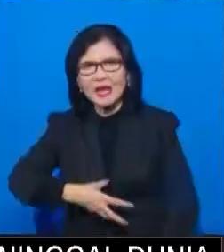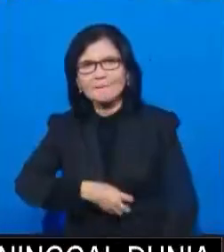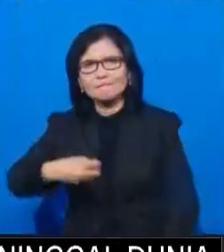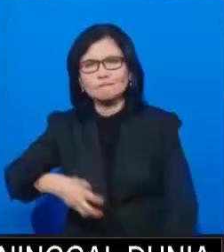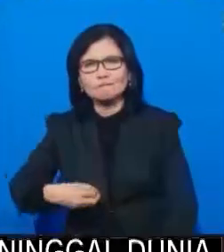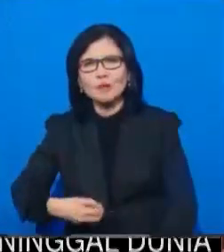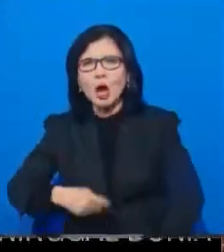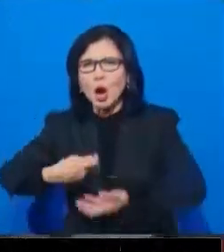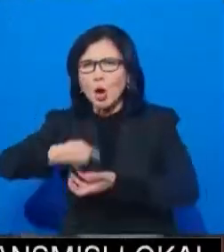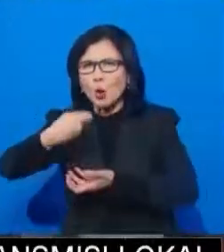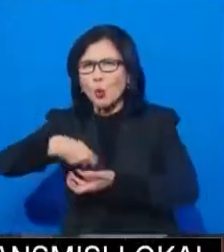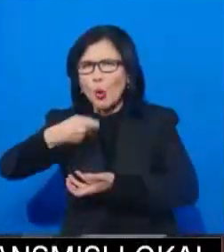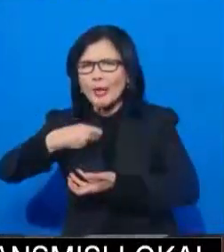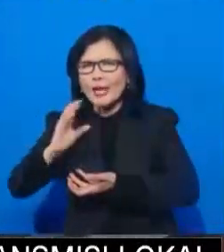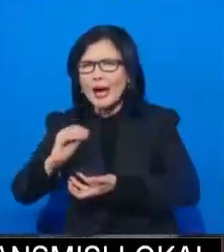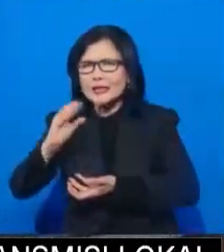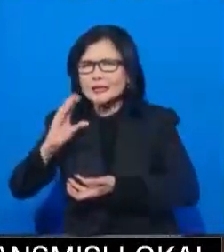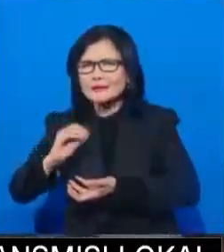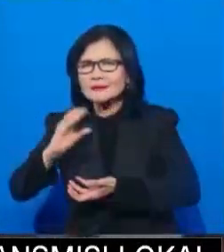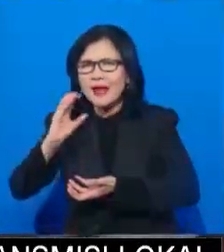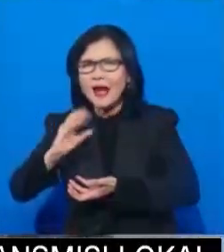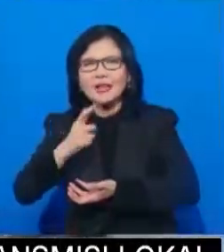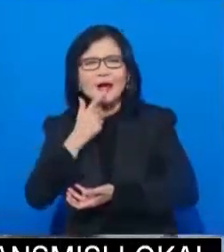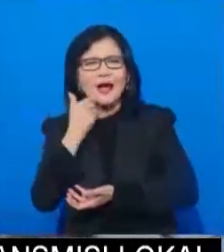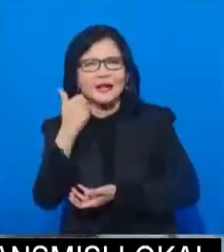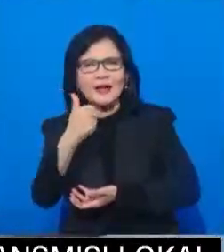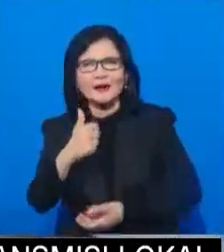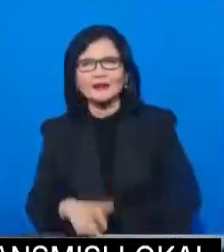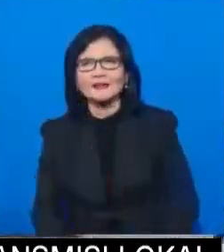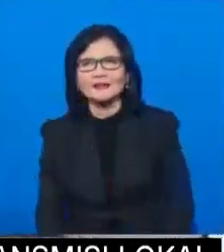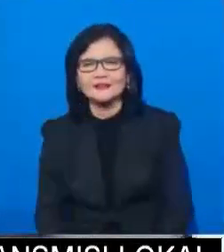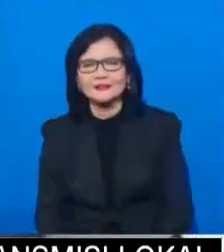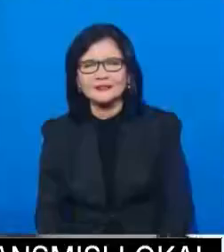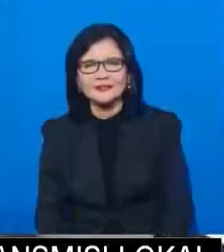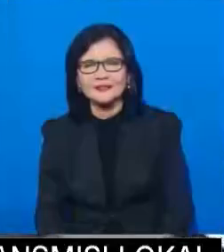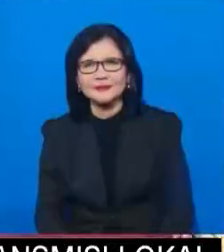Kuahnya yang kental dengan cita rasanya yang gurih, tentu sajian ini sayang untuk dilewatkan.